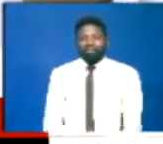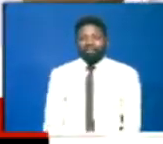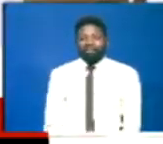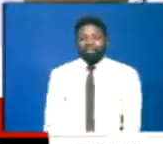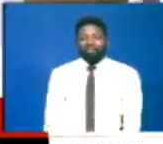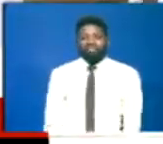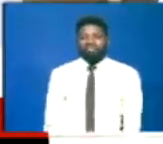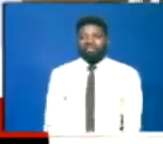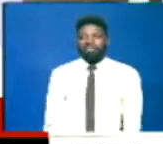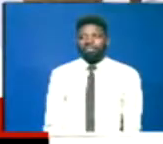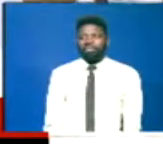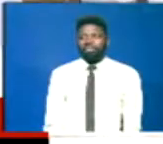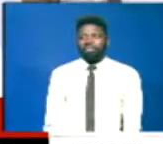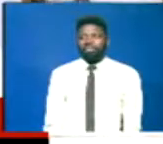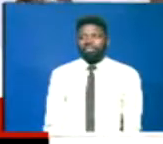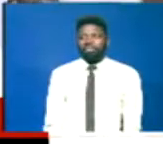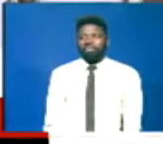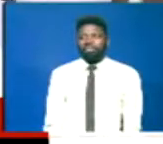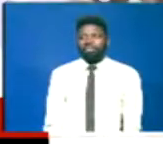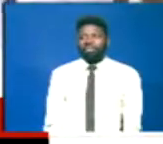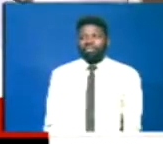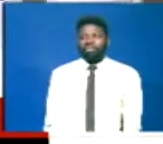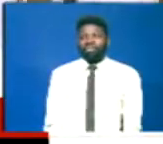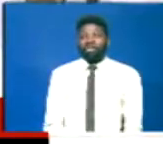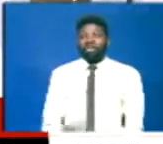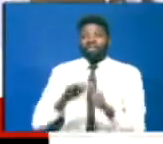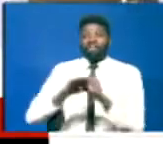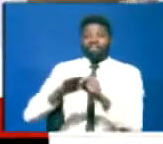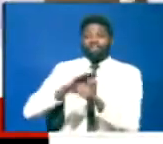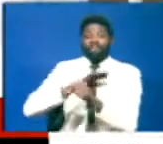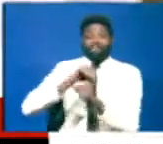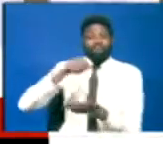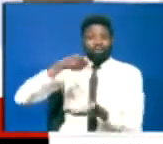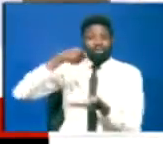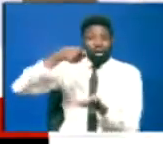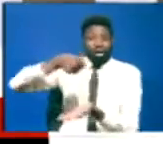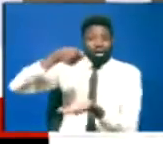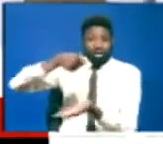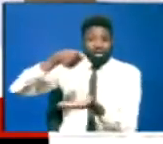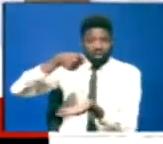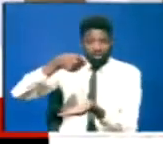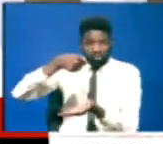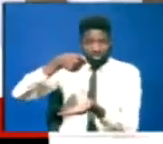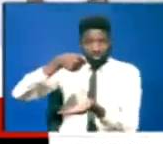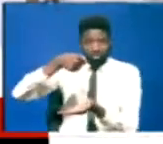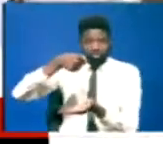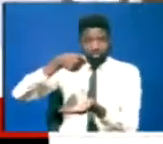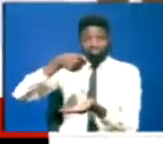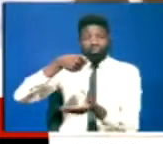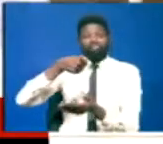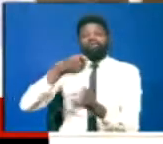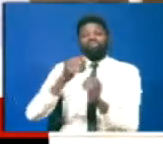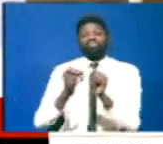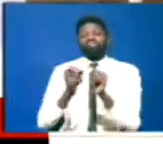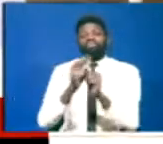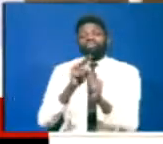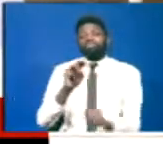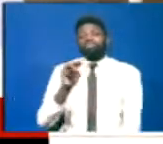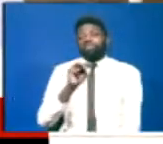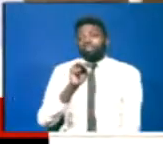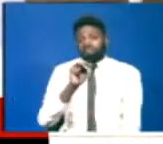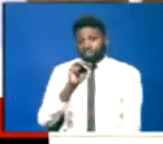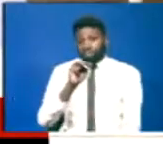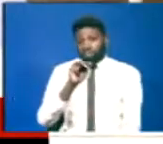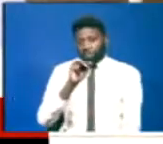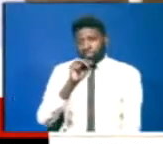The full budget with the Kiorugi team alone was 12 million. Then you